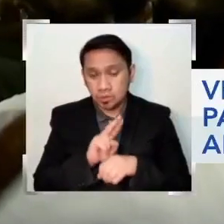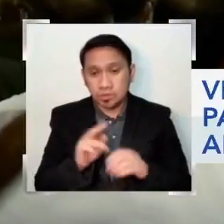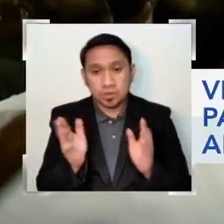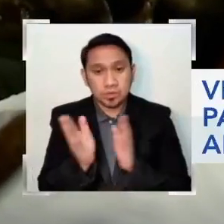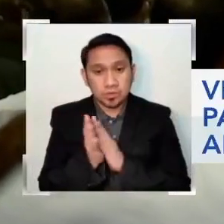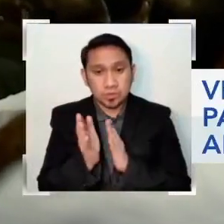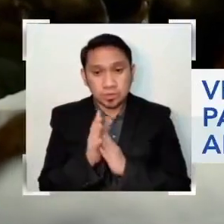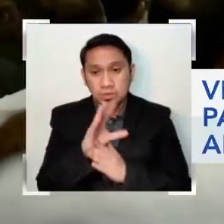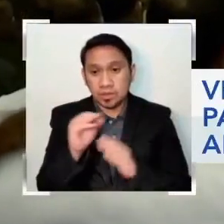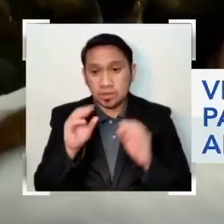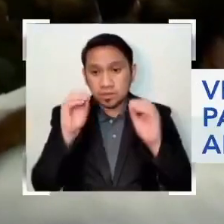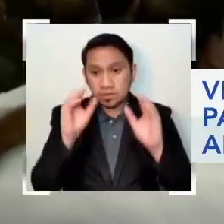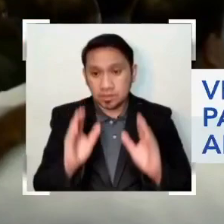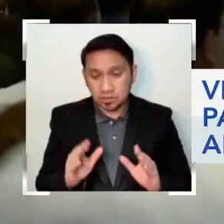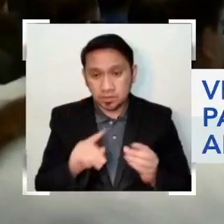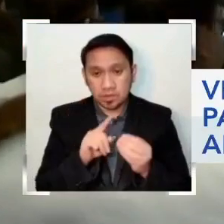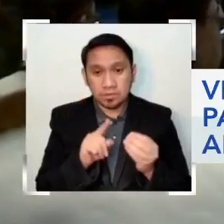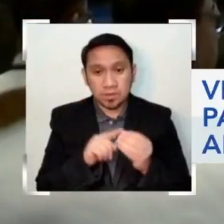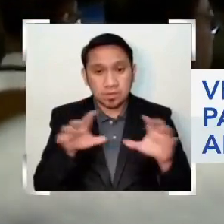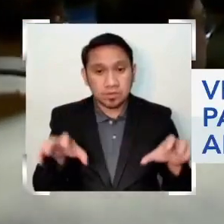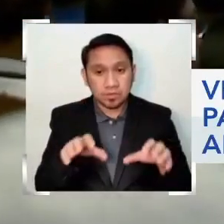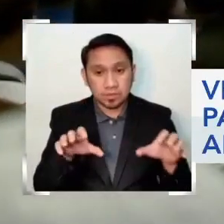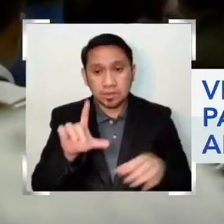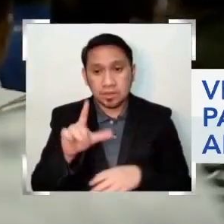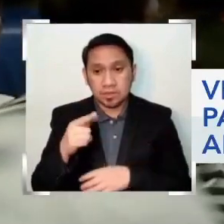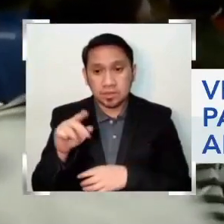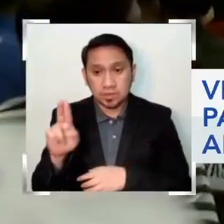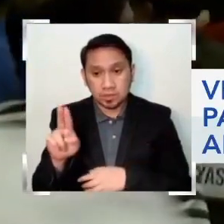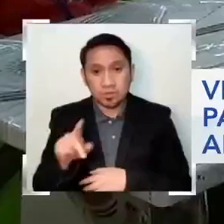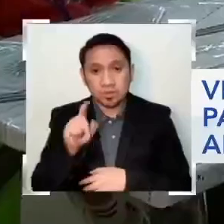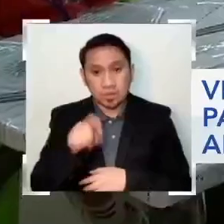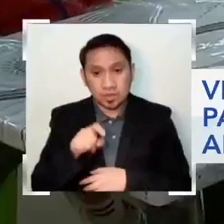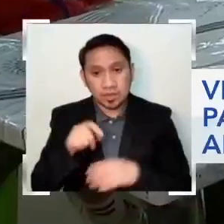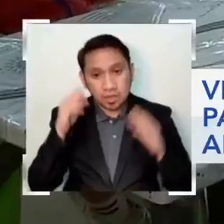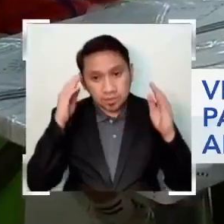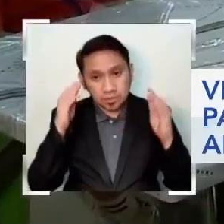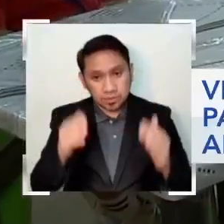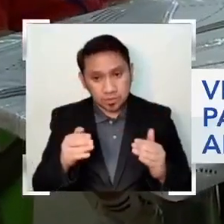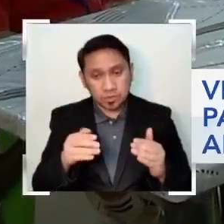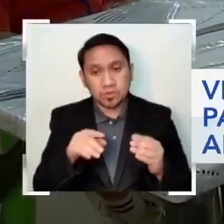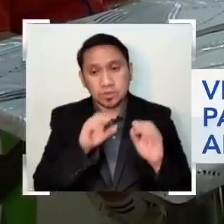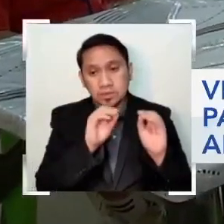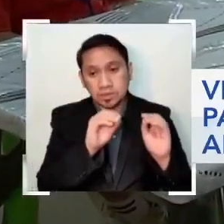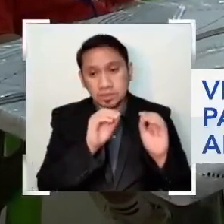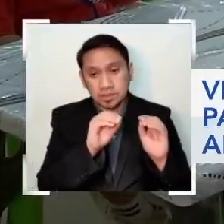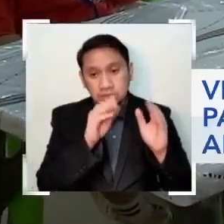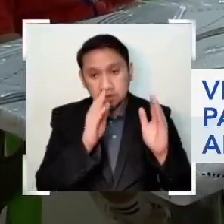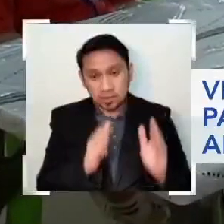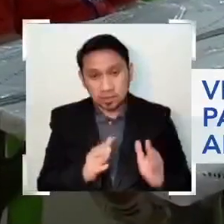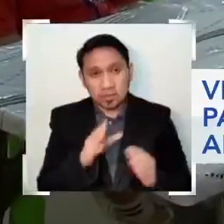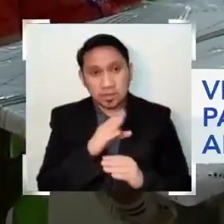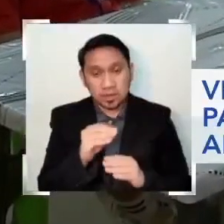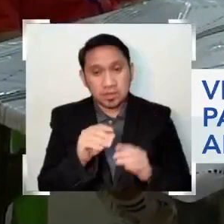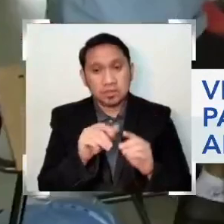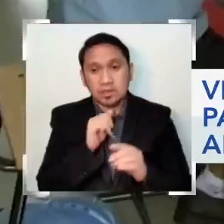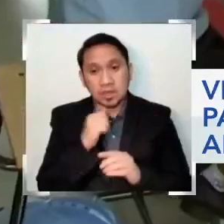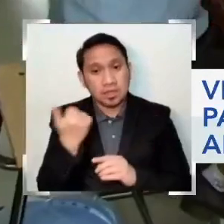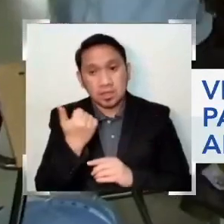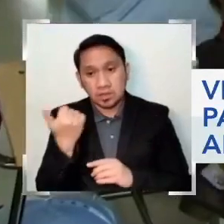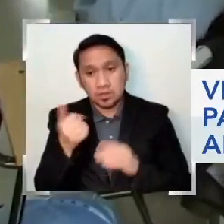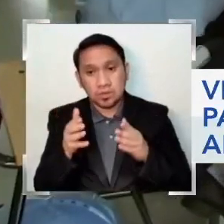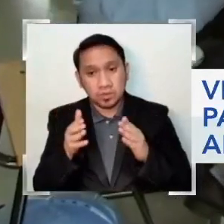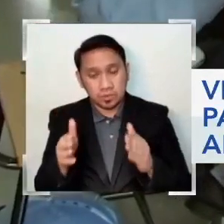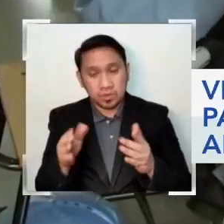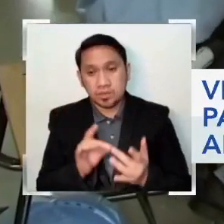guro sa mga aktibidad ng mga LGU. Kailangan nakatutok daw sa pagtuturo ang mga guro at hindi sa ibang bagay, lalo na sa labas